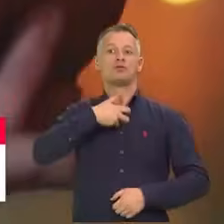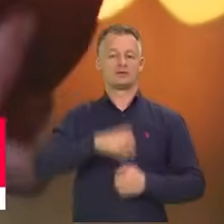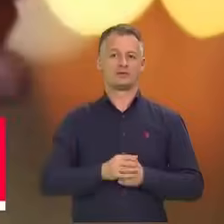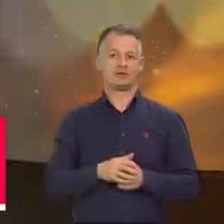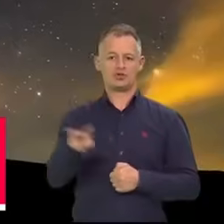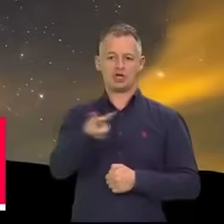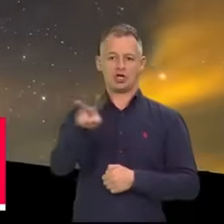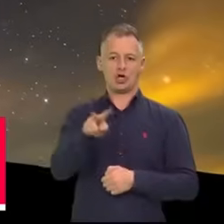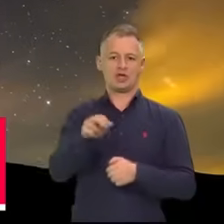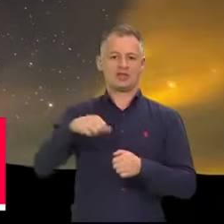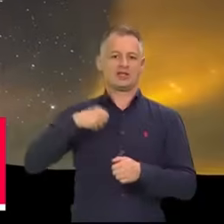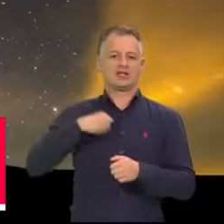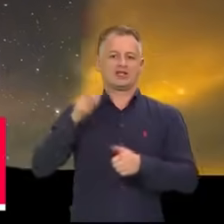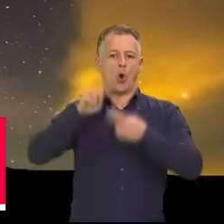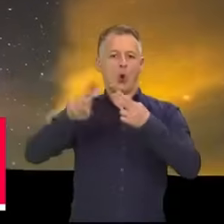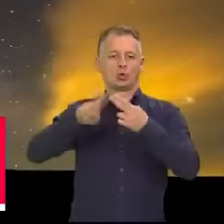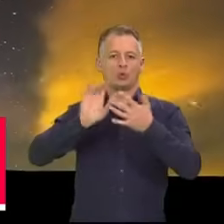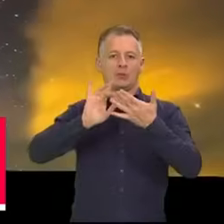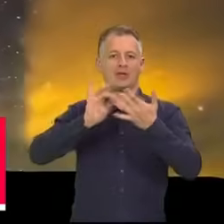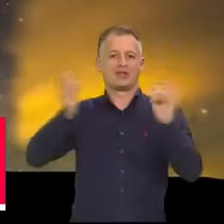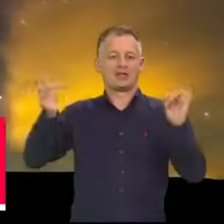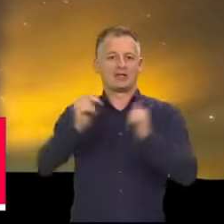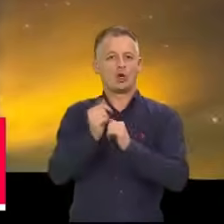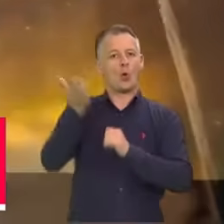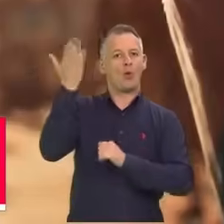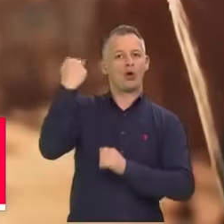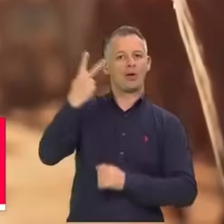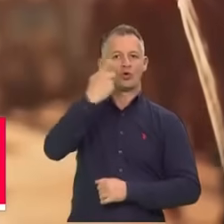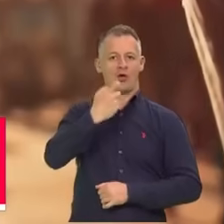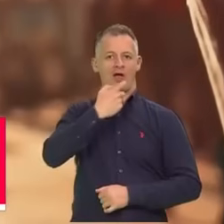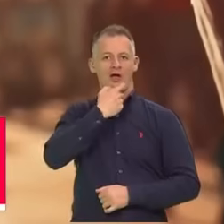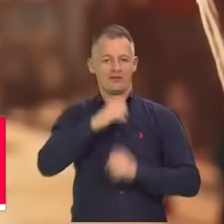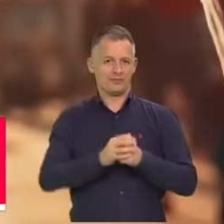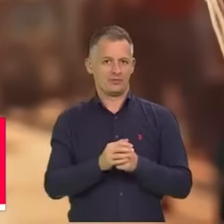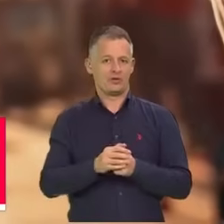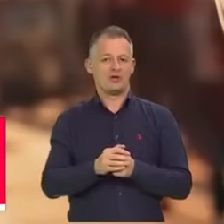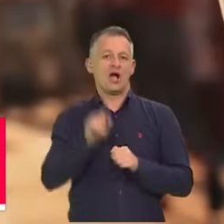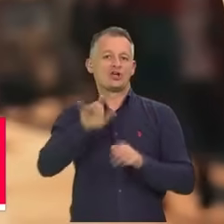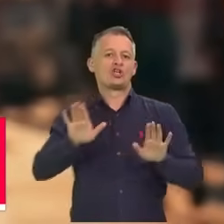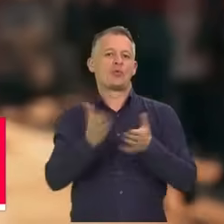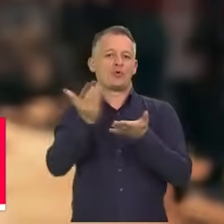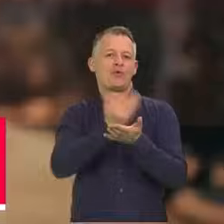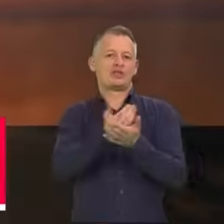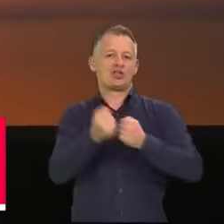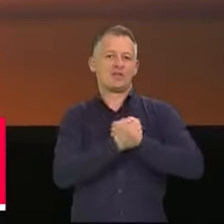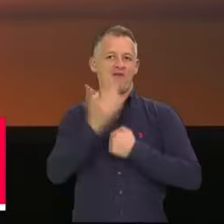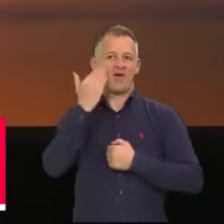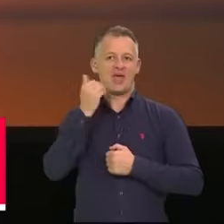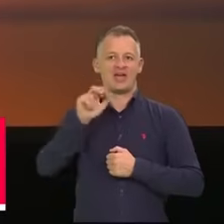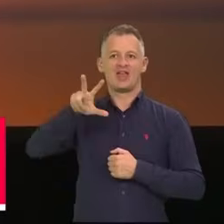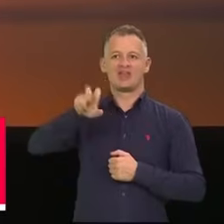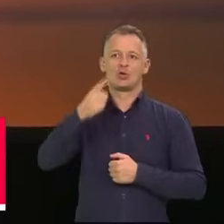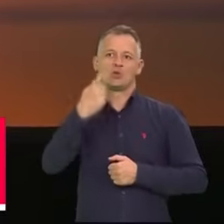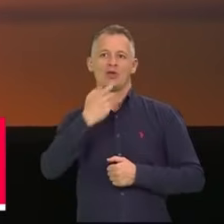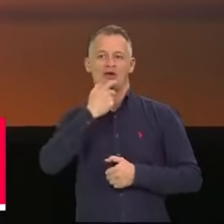Cei doi tineri s-au cunoscut pe rețelele de socializare în urmă cu 2 ani. Așa a început povestea lor de iubire. Femeia, în vârstă de 31 de